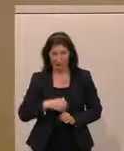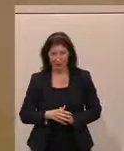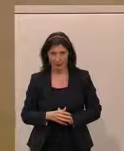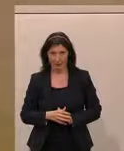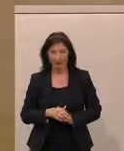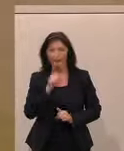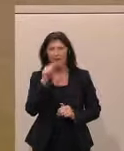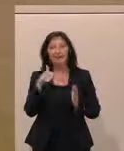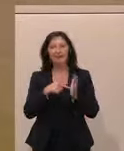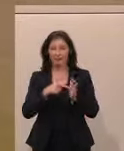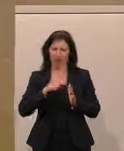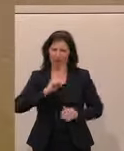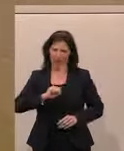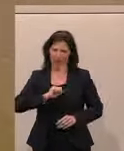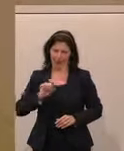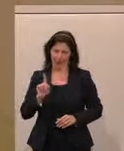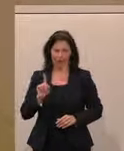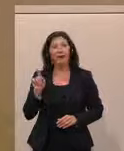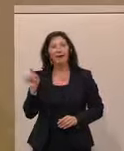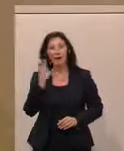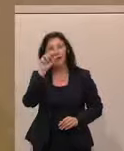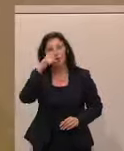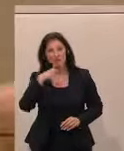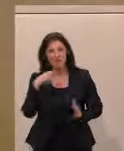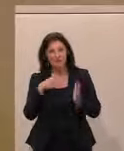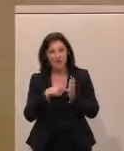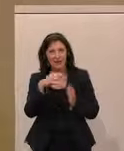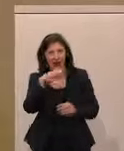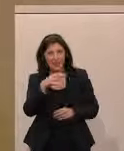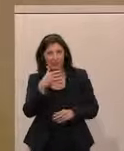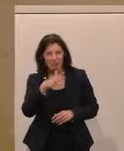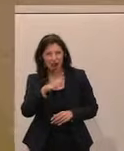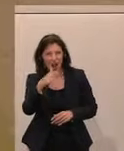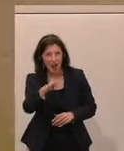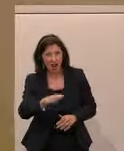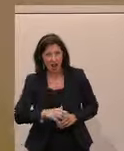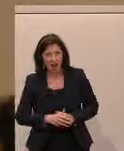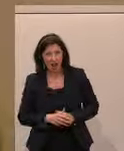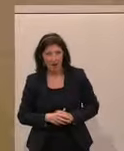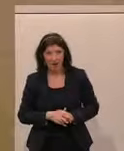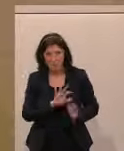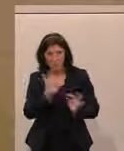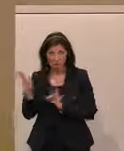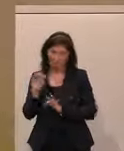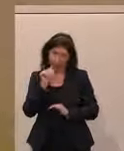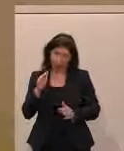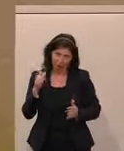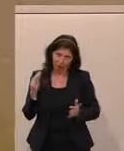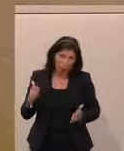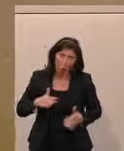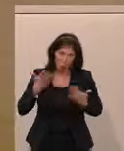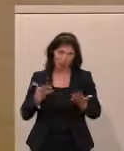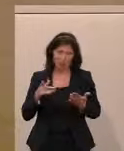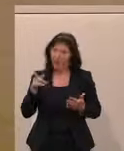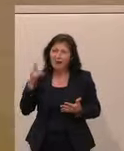nicht weil er sich beherrscht hat. Er hat geschwiegen, weil ihm diese Einzelfälle eben keine Überraschung waren und weil er immer